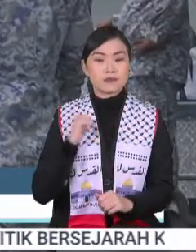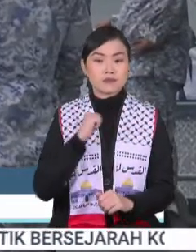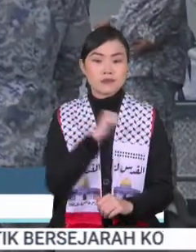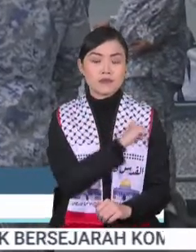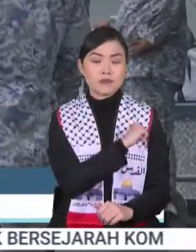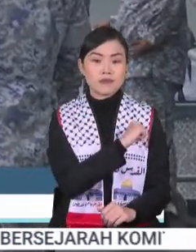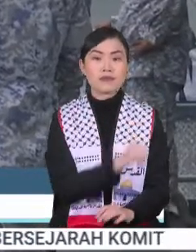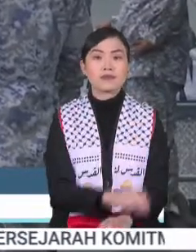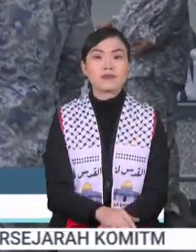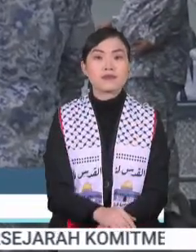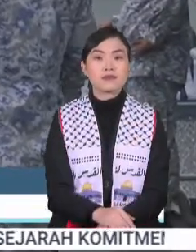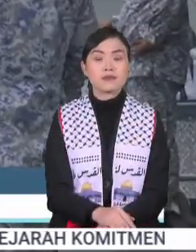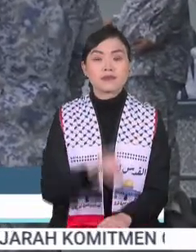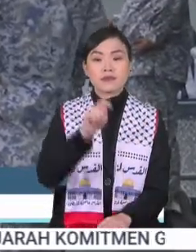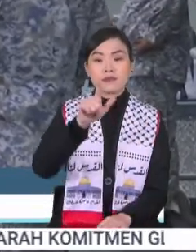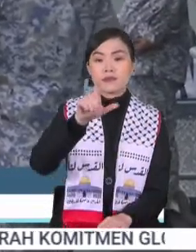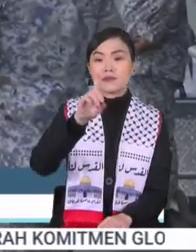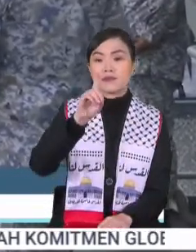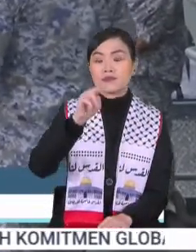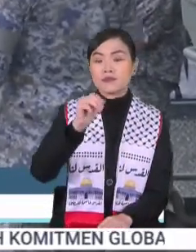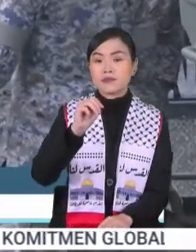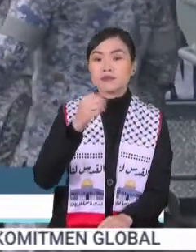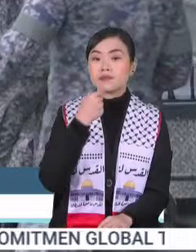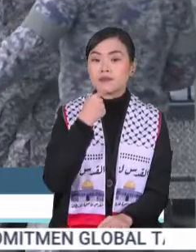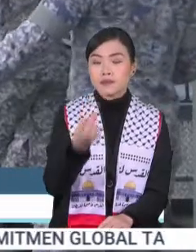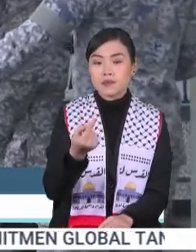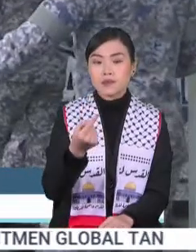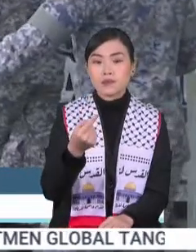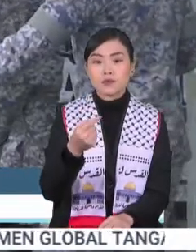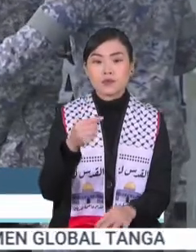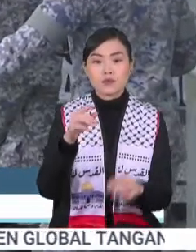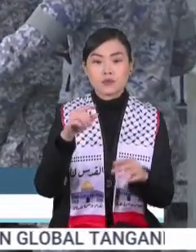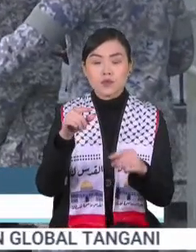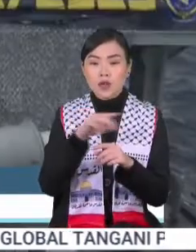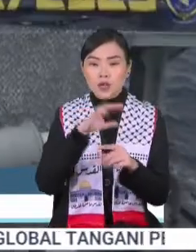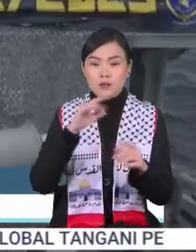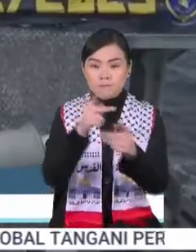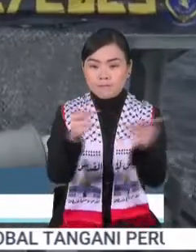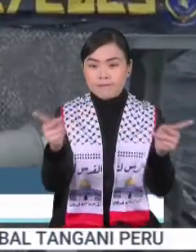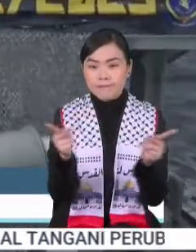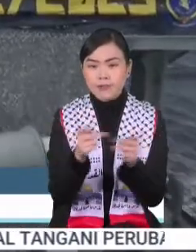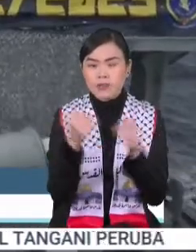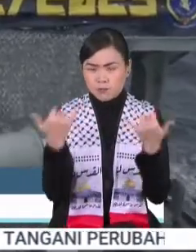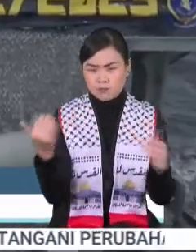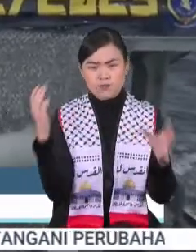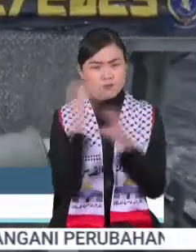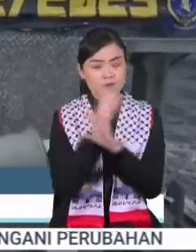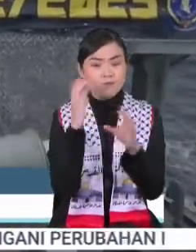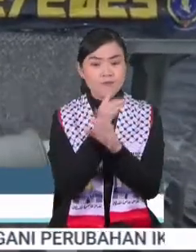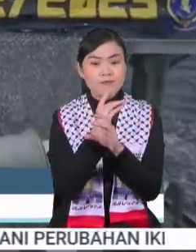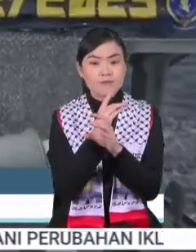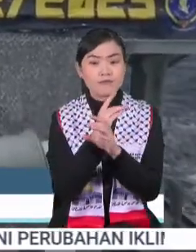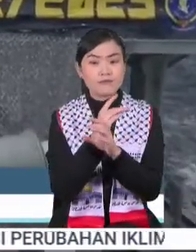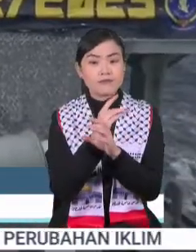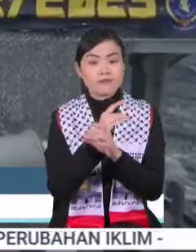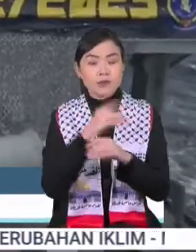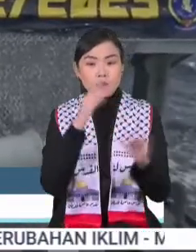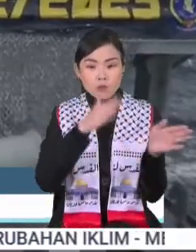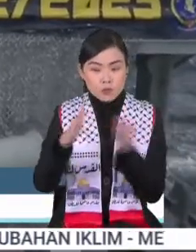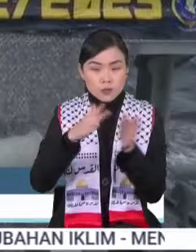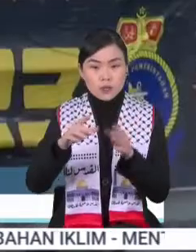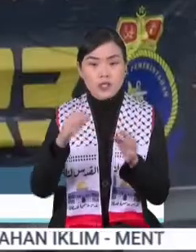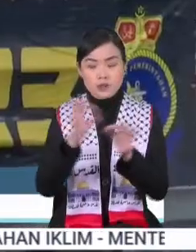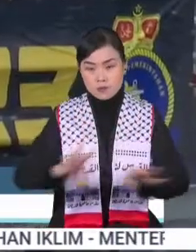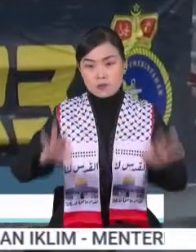anggotanya jelas tldm berikutan landskap Geo strategik yang semakin mencabar ketika ini pasukan itu memainkan peranan yang sangat